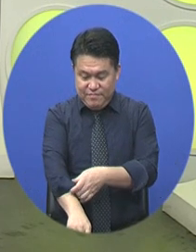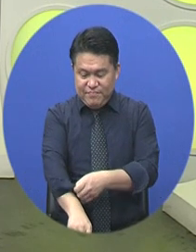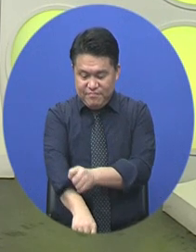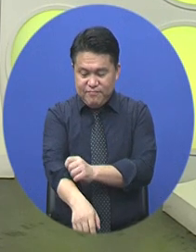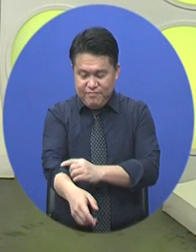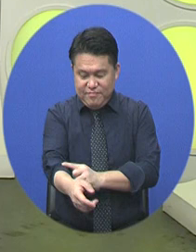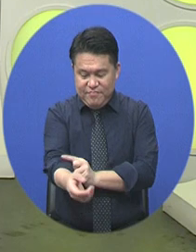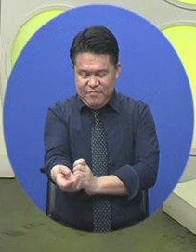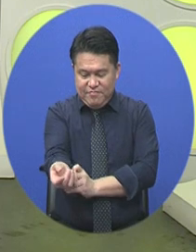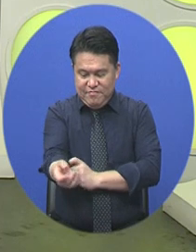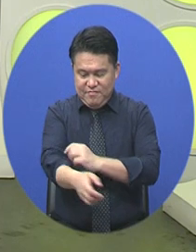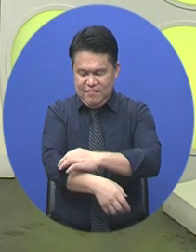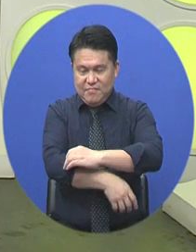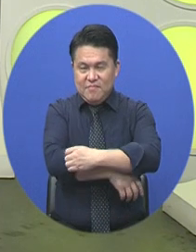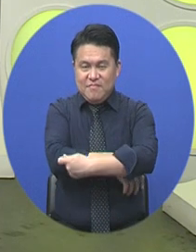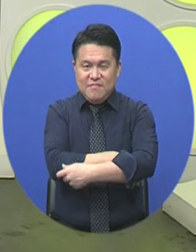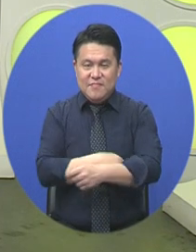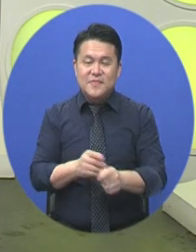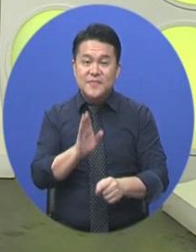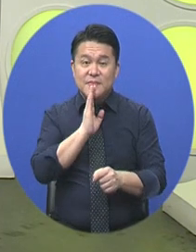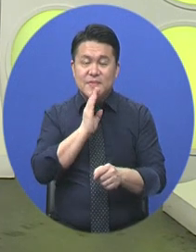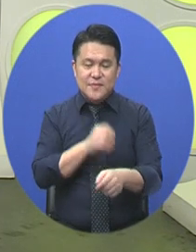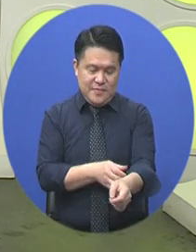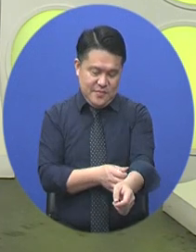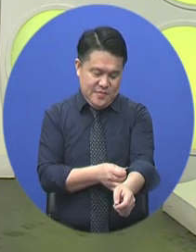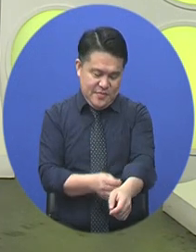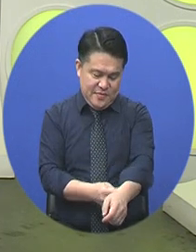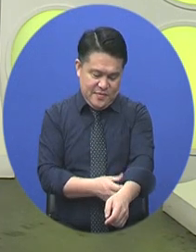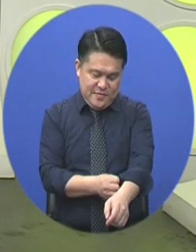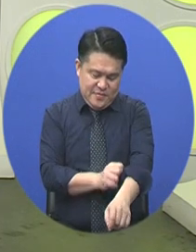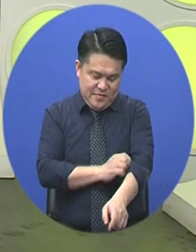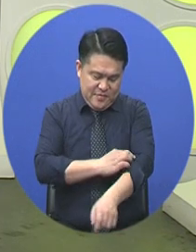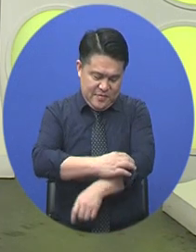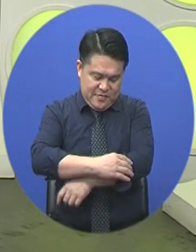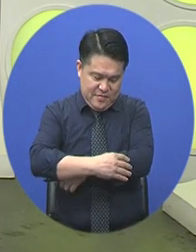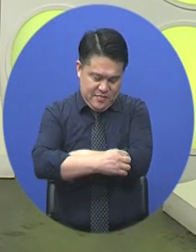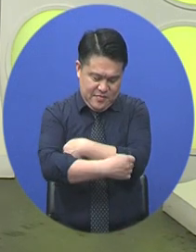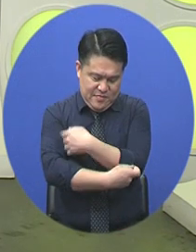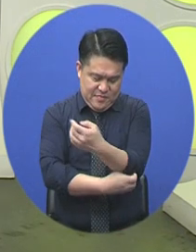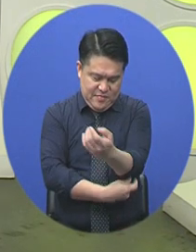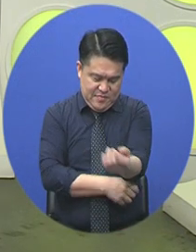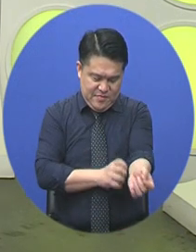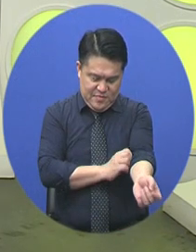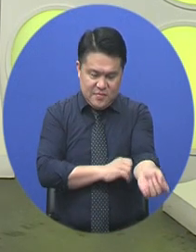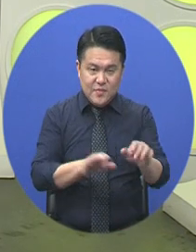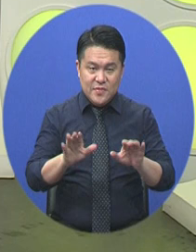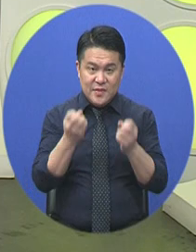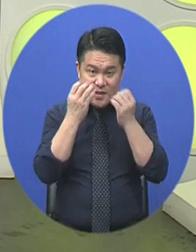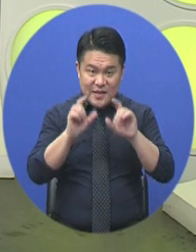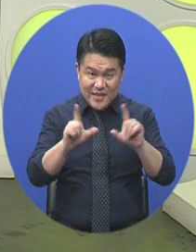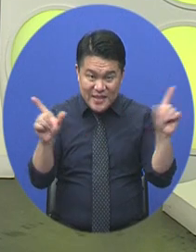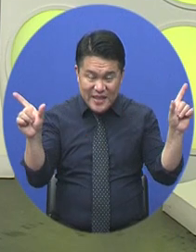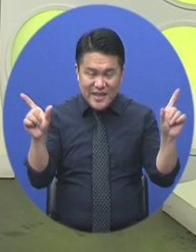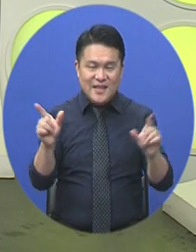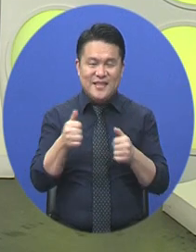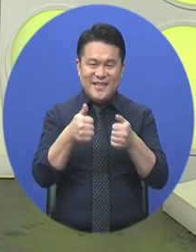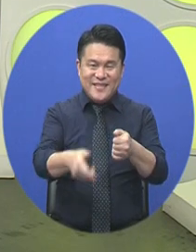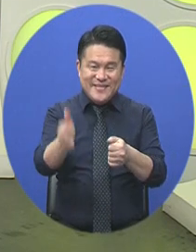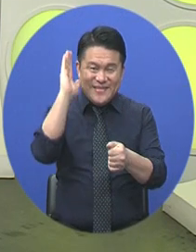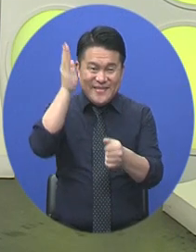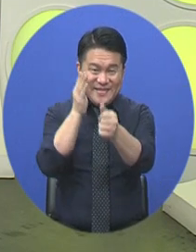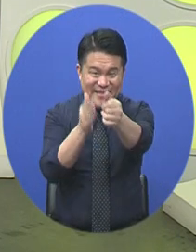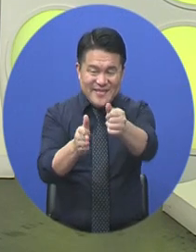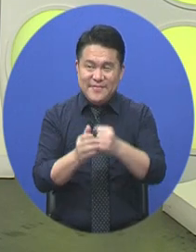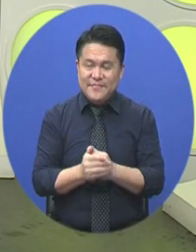네, 맞아요. 그래요. 우리 최민호님 톡톡 튀는 목소리로 우리 시청자분들께 새해를 맞이해서 인사 한 말씀